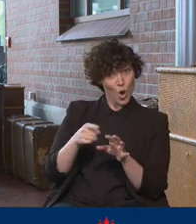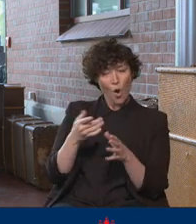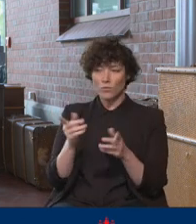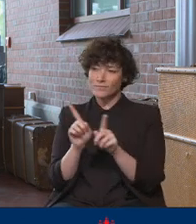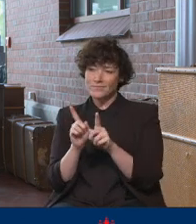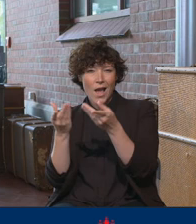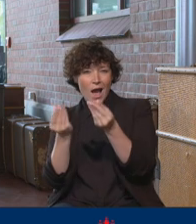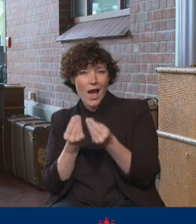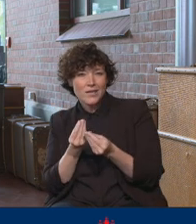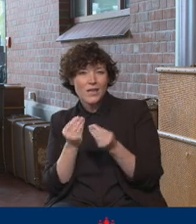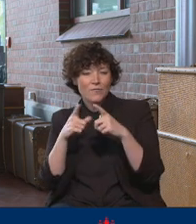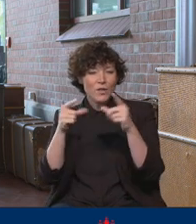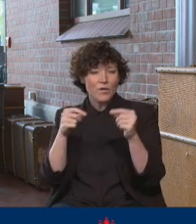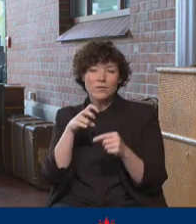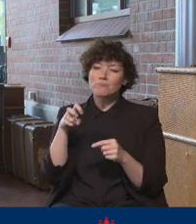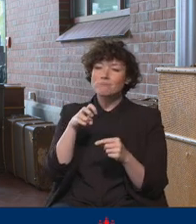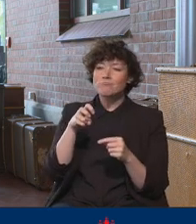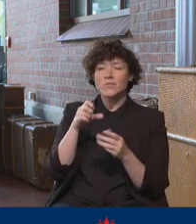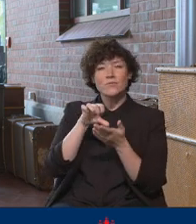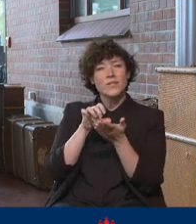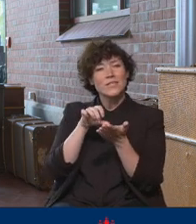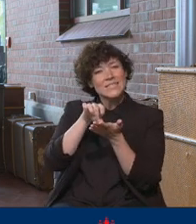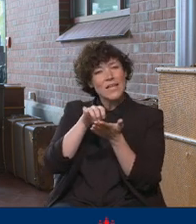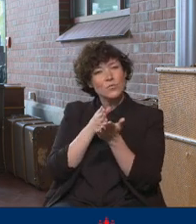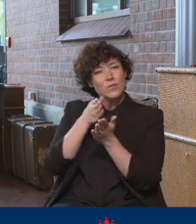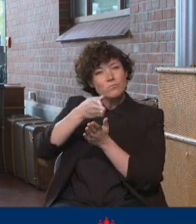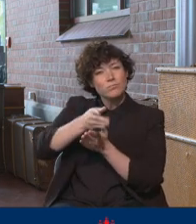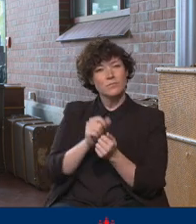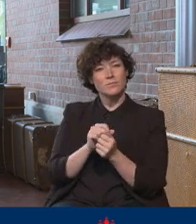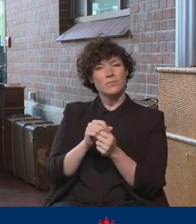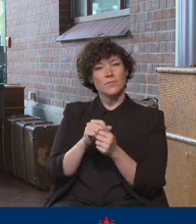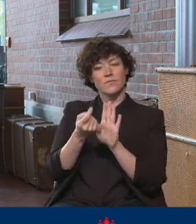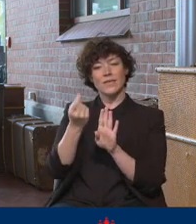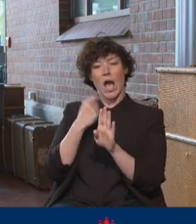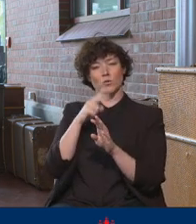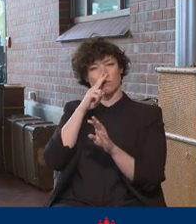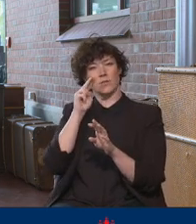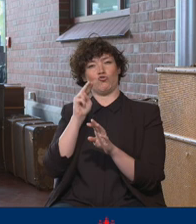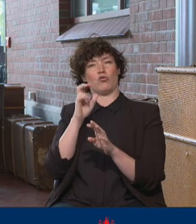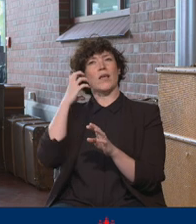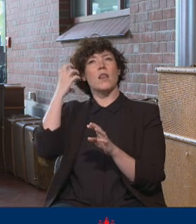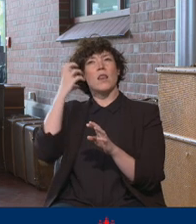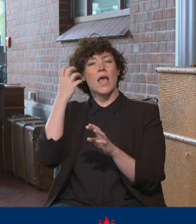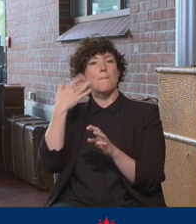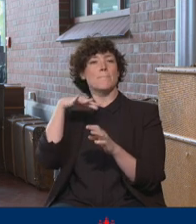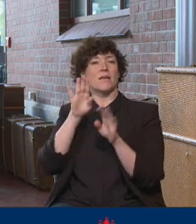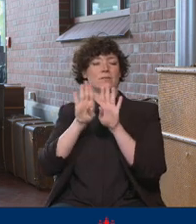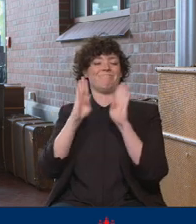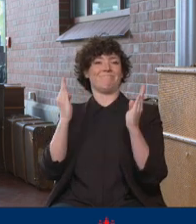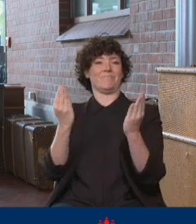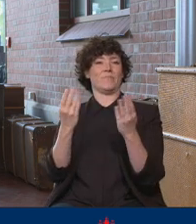das quartier im innern zu durchwandern nach außen würde es etwas geschlossener um eben den lärm rauszuhalten aus diesem quartier